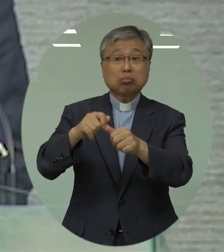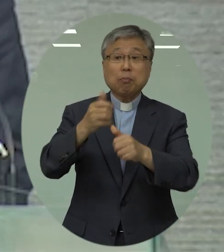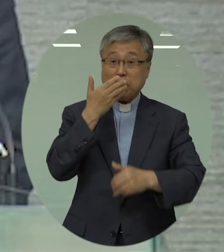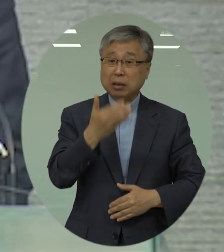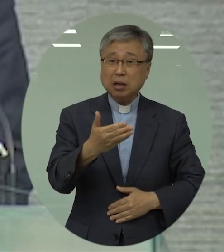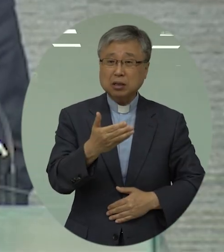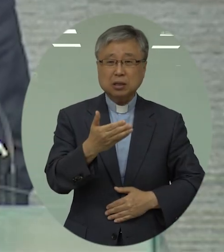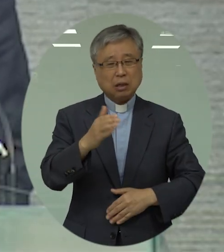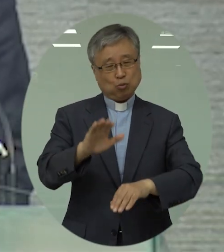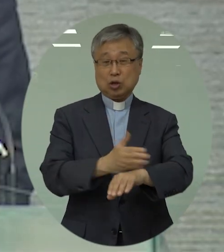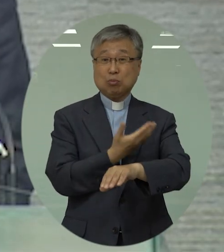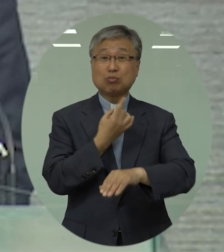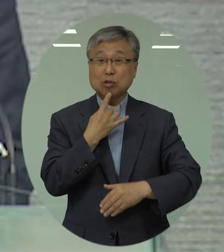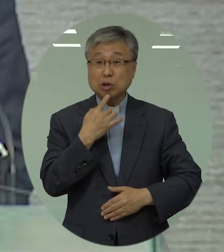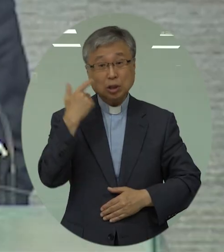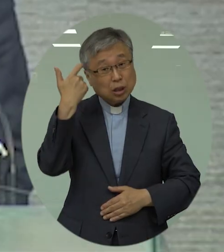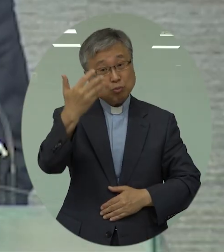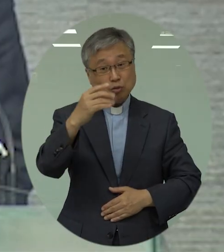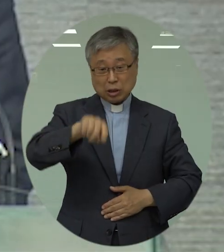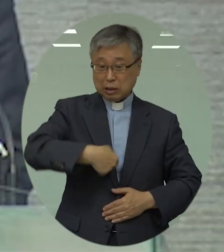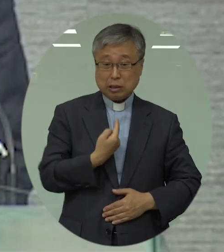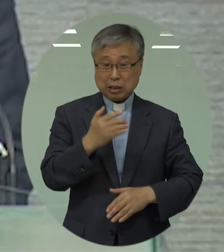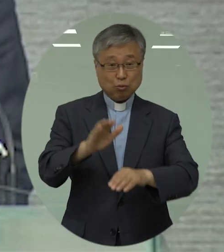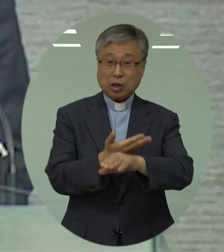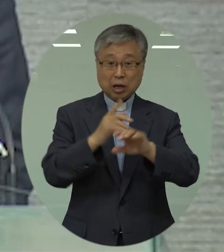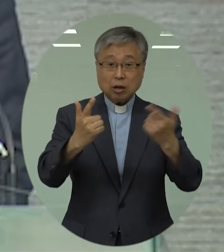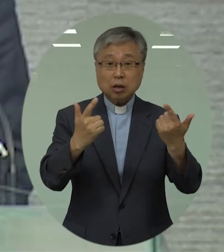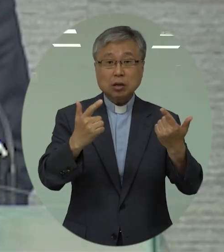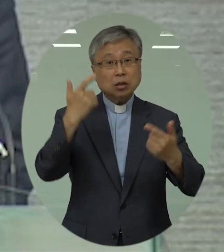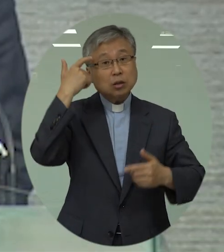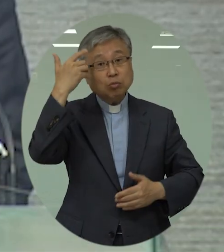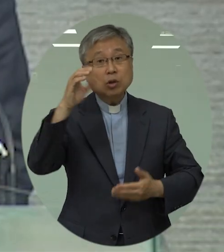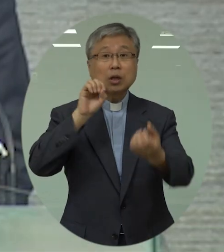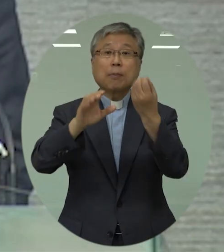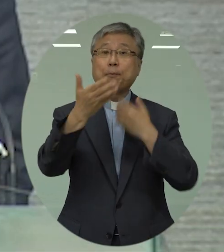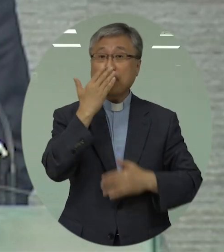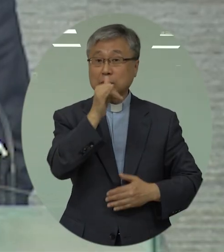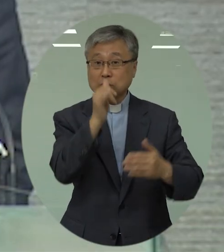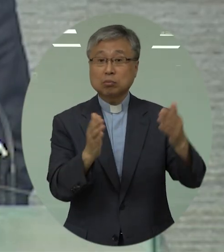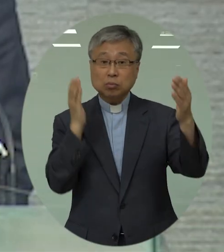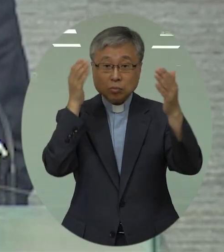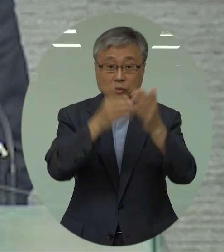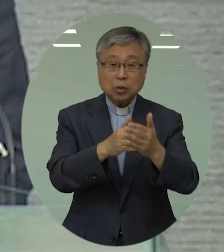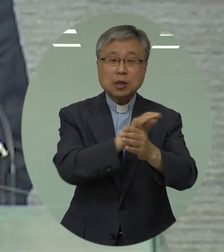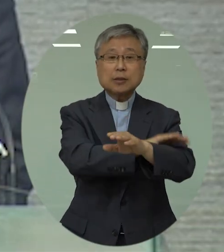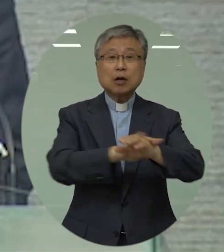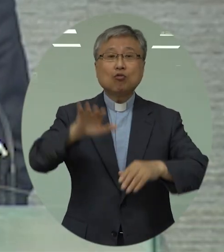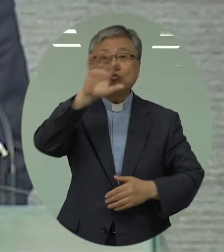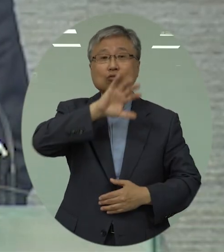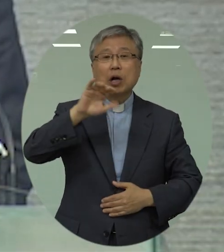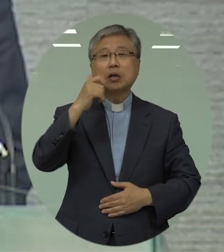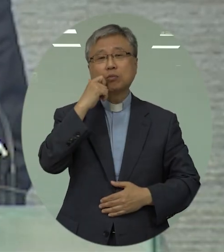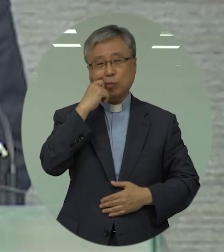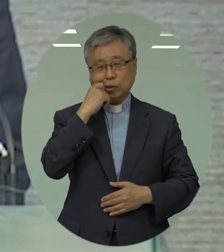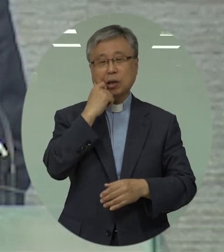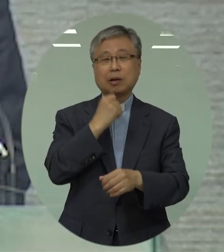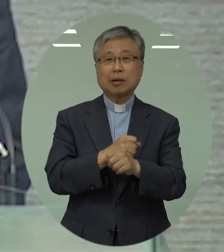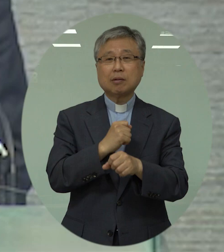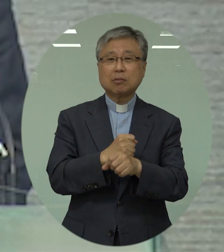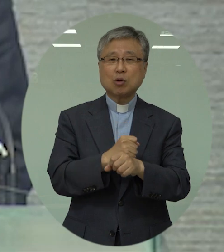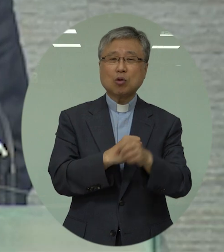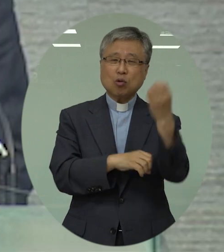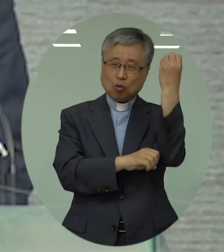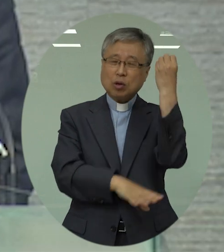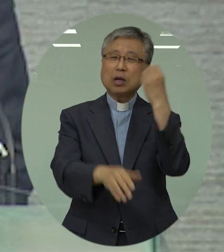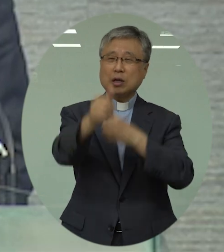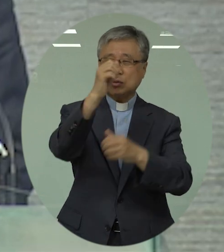아니잖아요. 그 질문에 대답할 수 있도록 제대로 훈련하지 못한 기성교회에